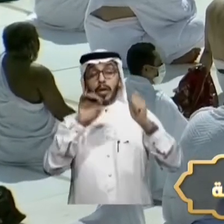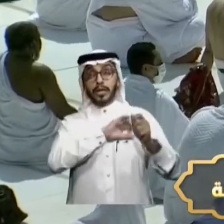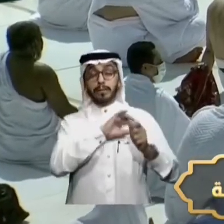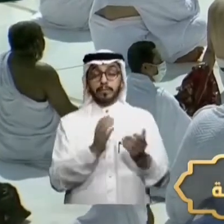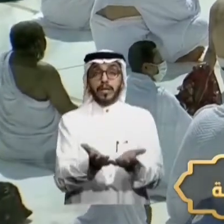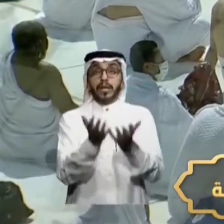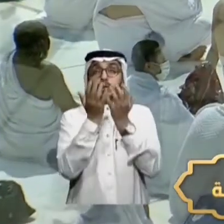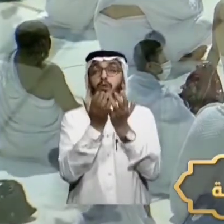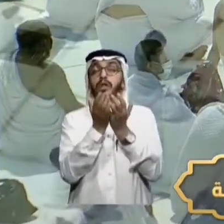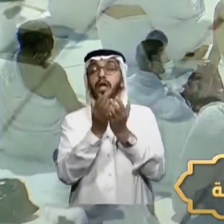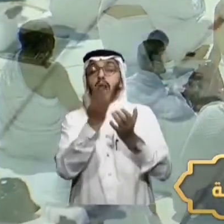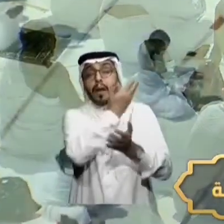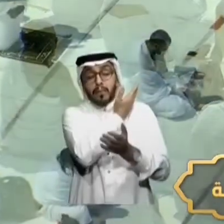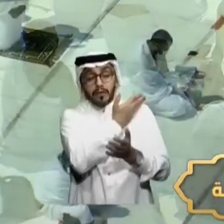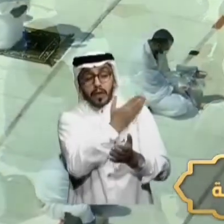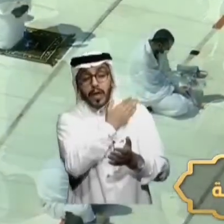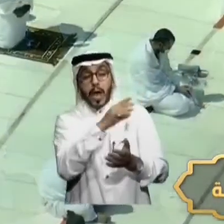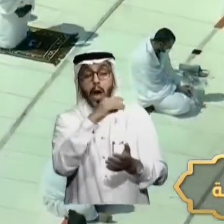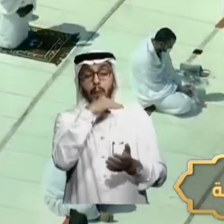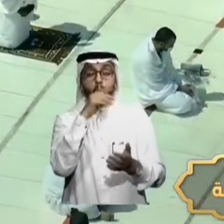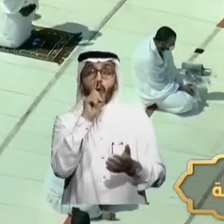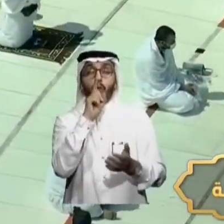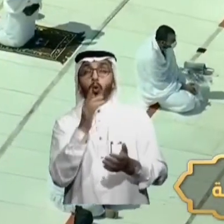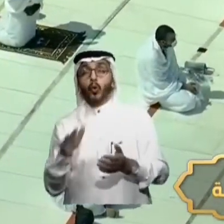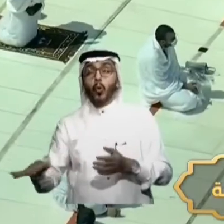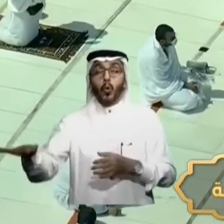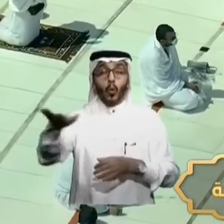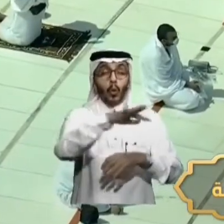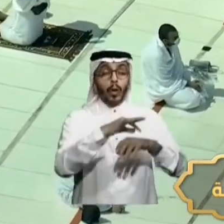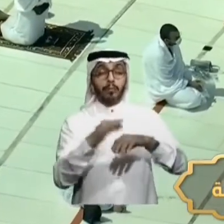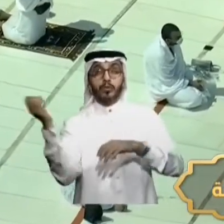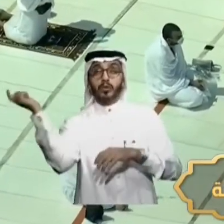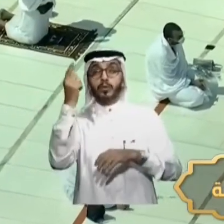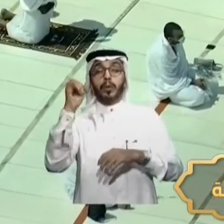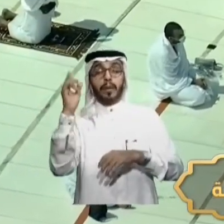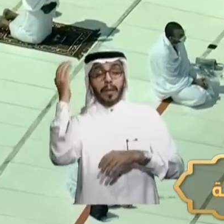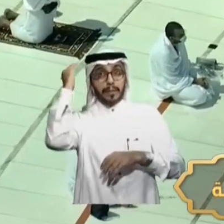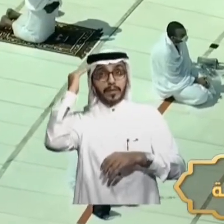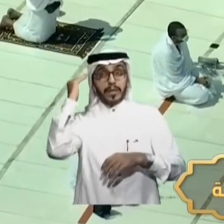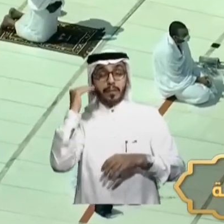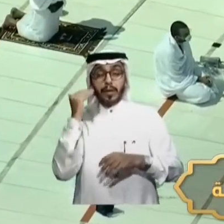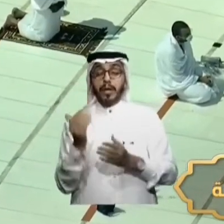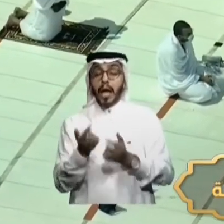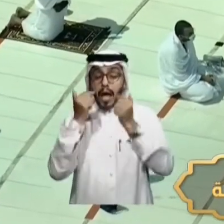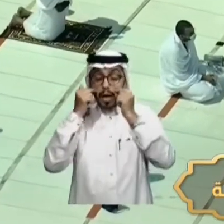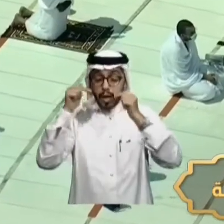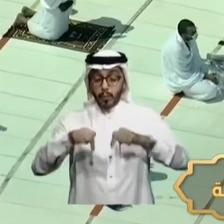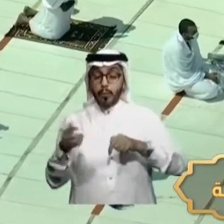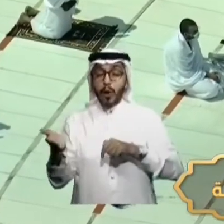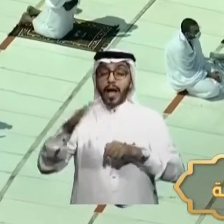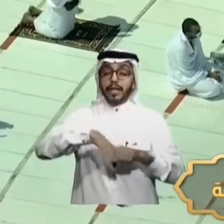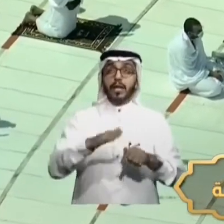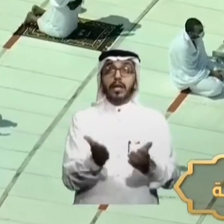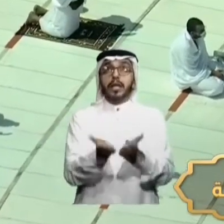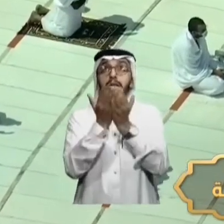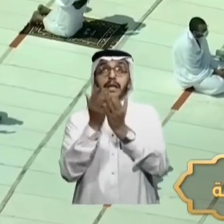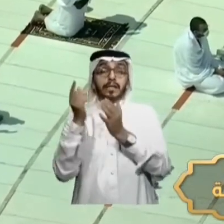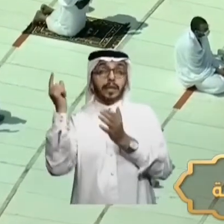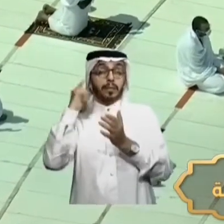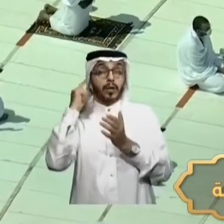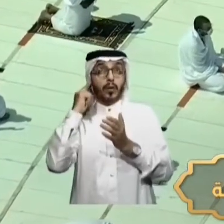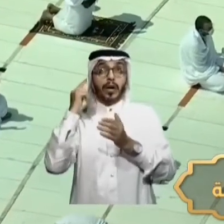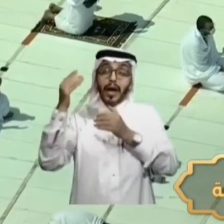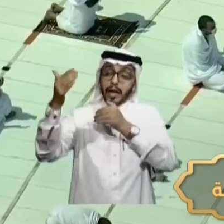التواب الرحيم، واغفر لنا ولوالدينا ولجميع المسلمين والمسلمات الأحياء منهم والأموات،